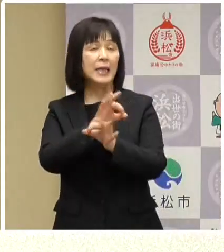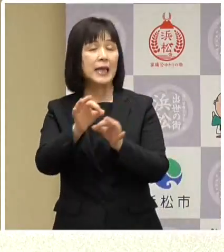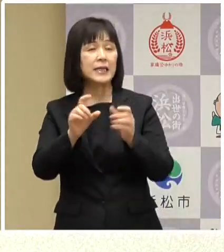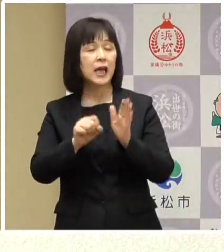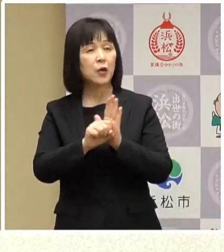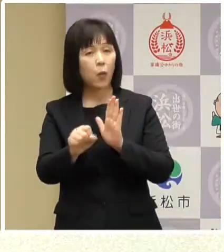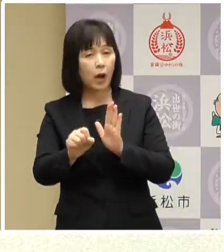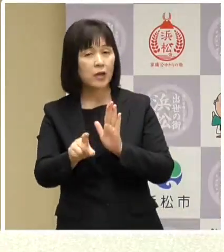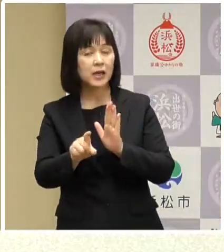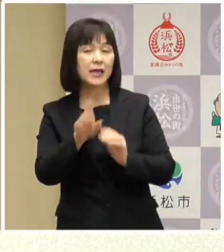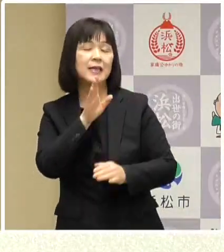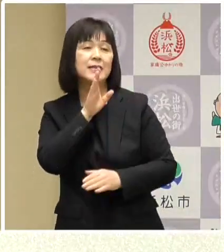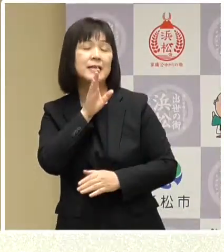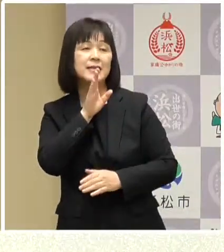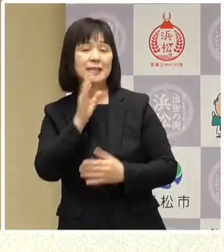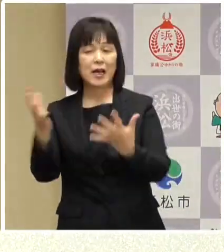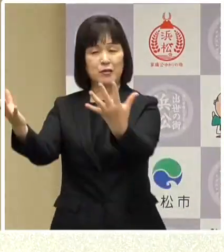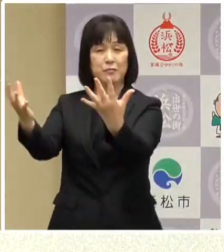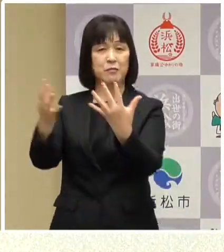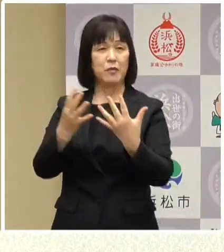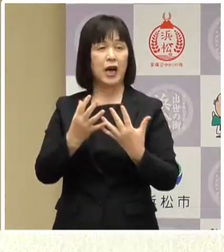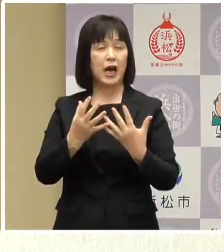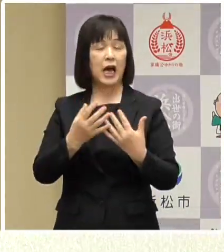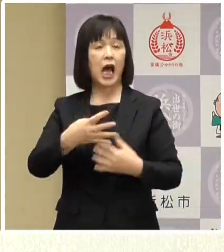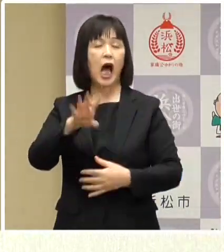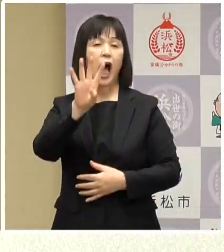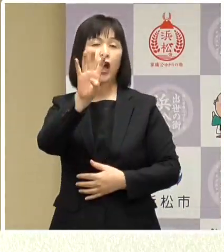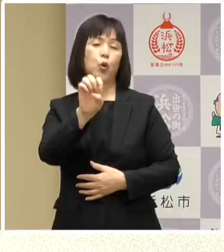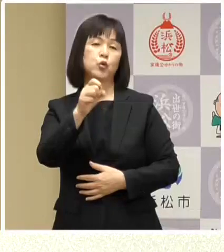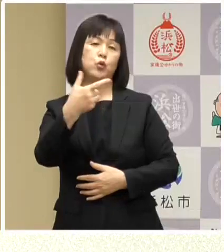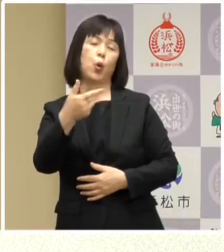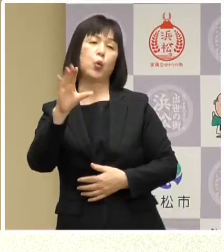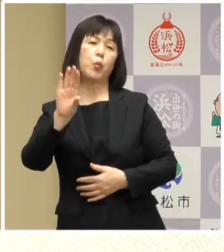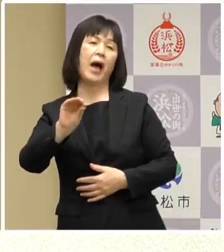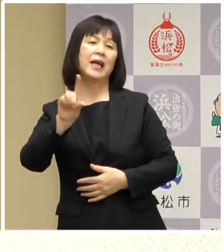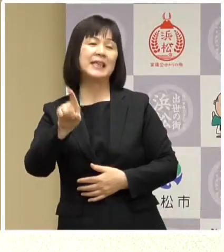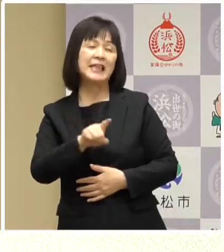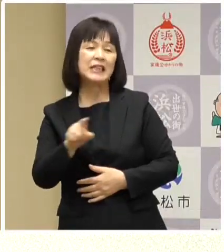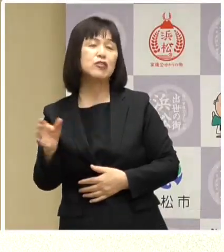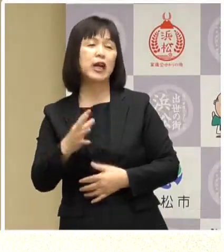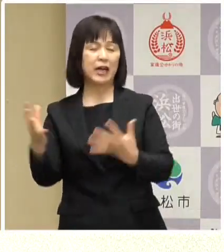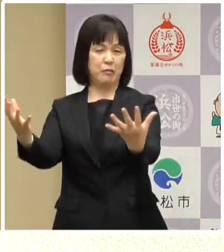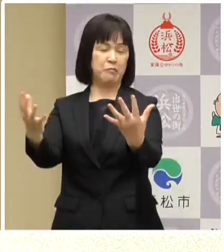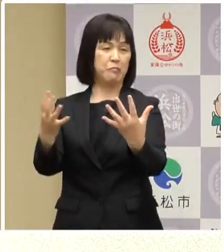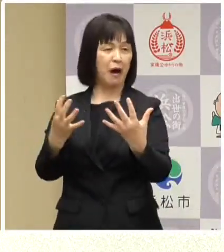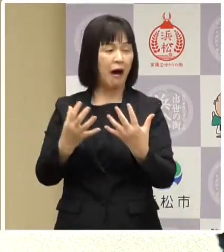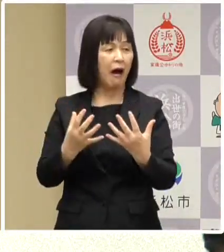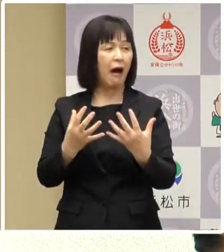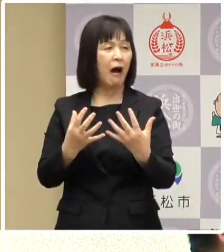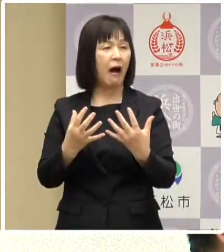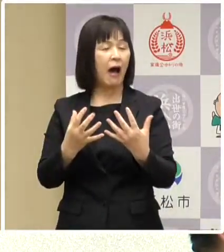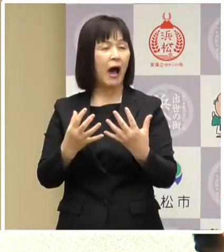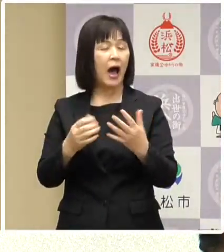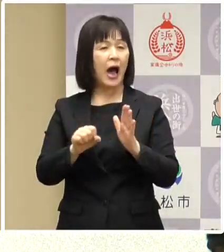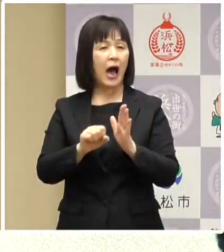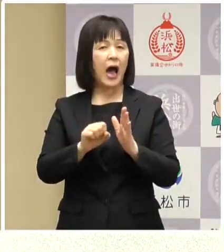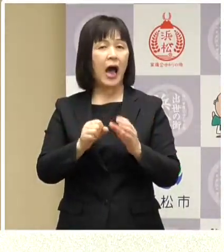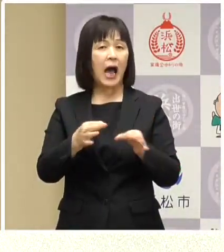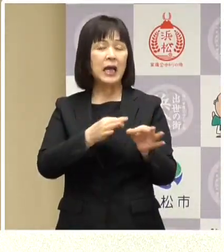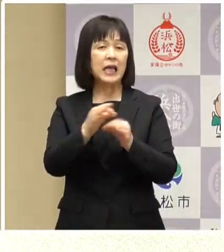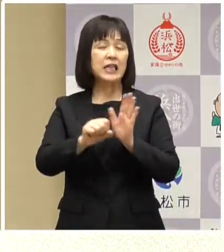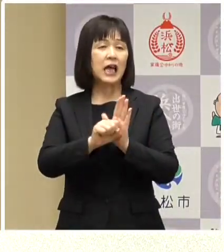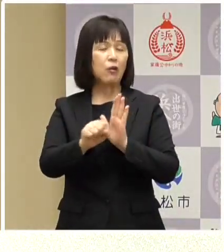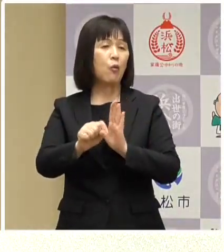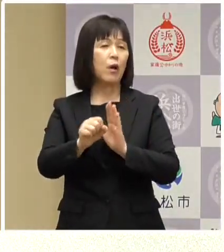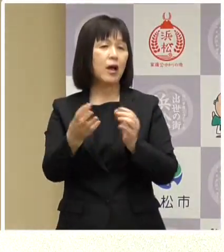んですけれども、実際に岐阜へ来た方は46万人程度は来られたっていうようなことは聞いております。 確かに経済波及効果も算出してたと思うん